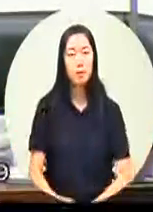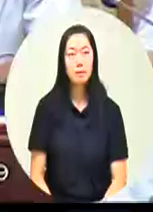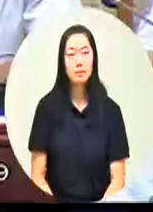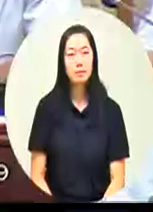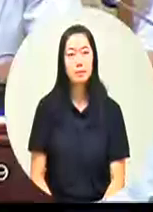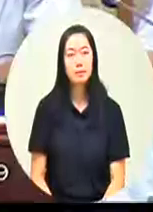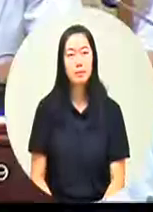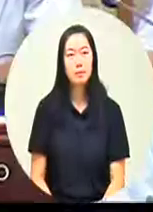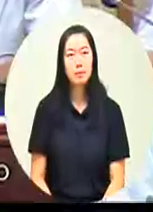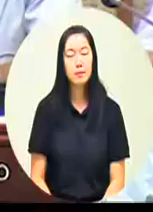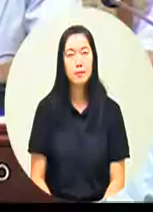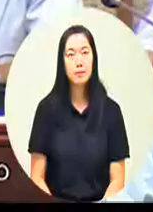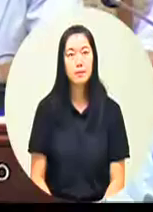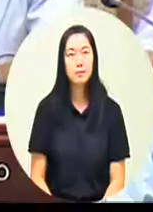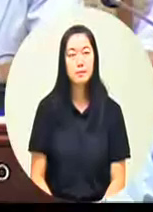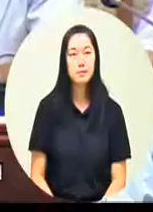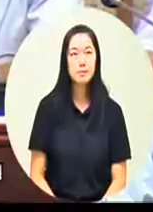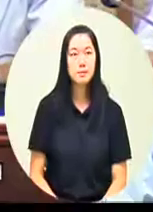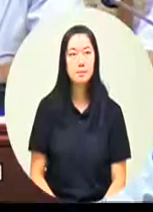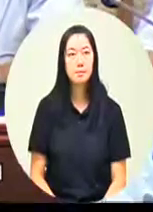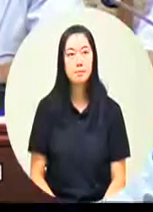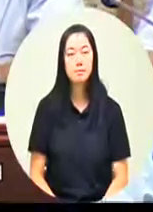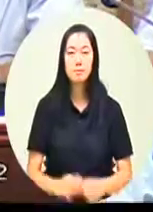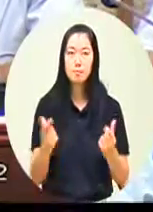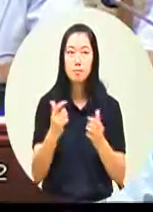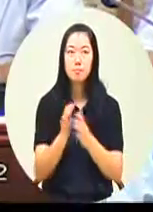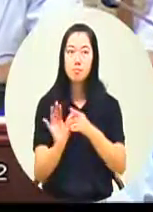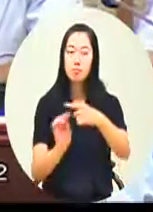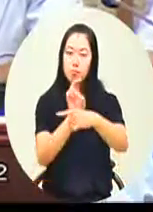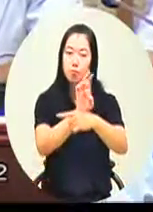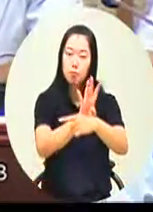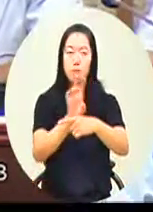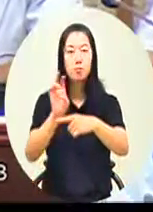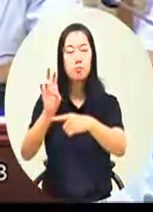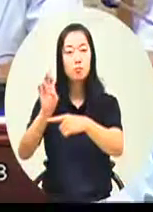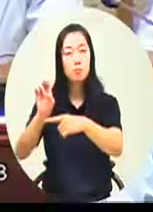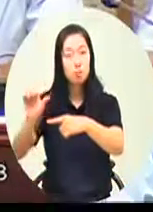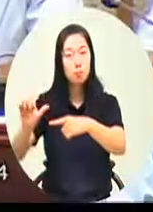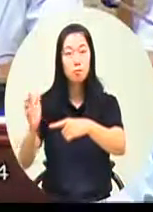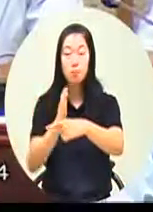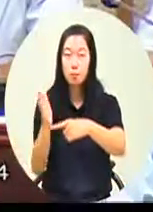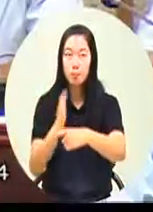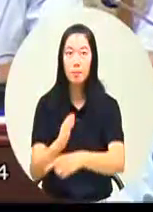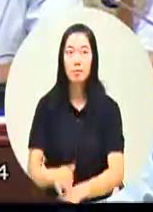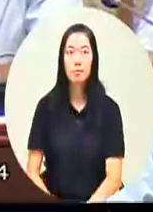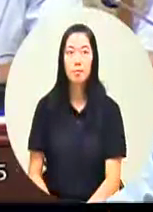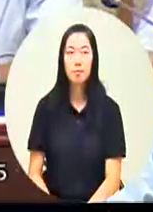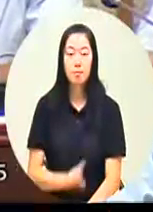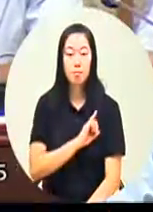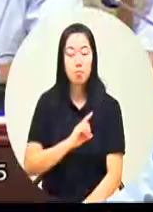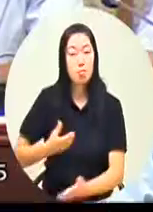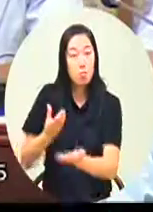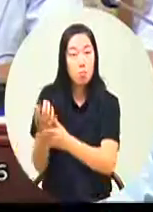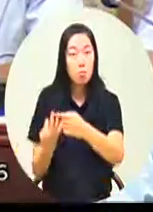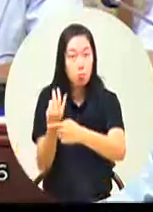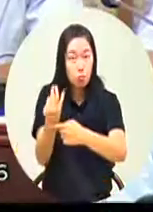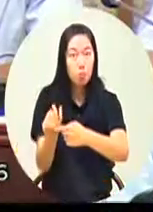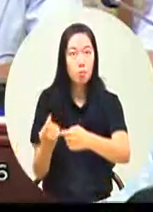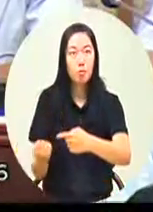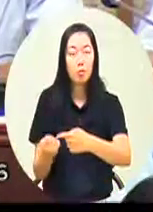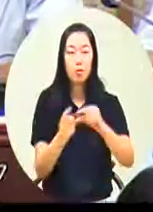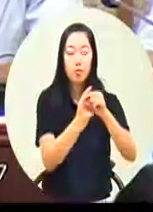齁，起来起来投得24到25左右。 自偿率啊？ 自偿率本身齁，中